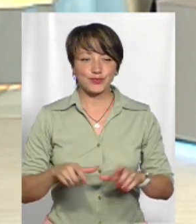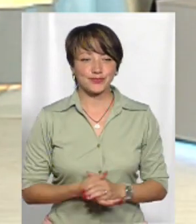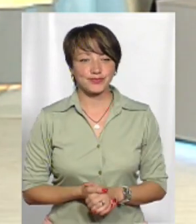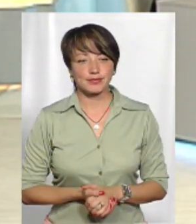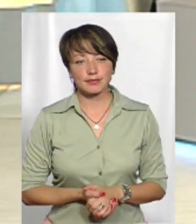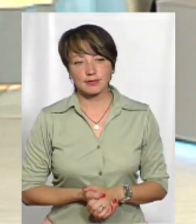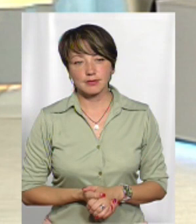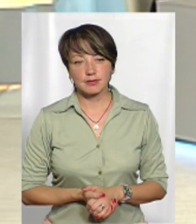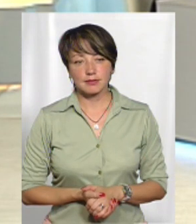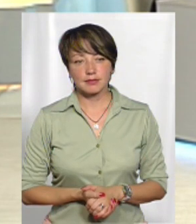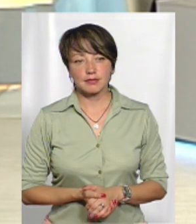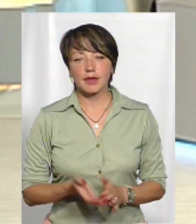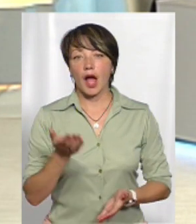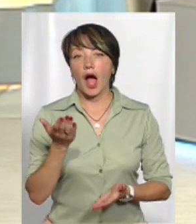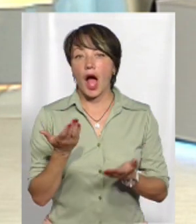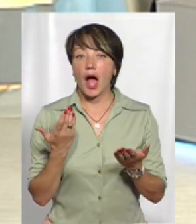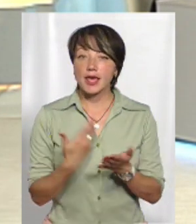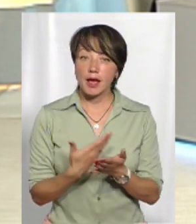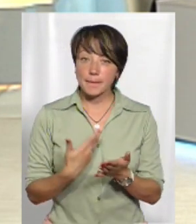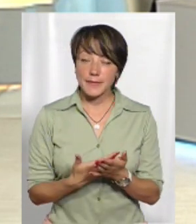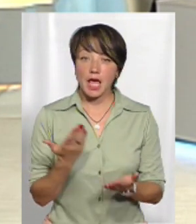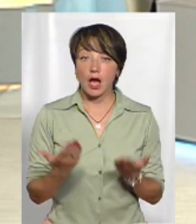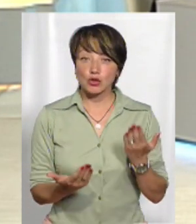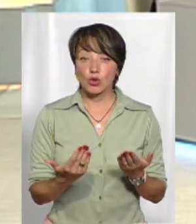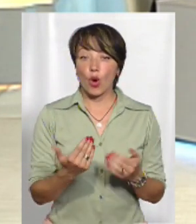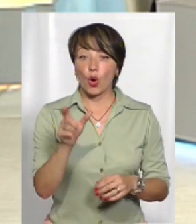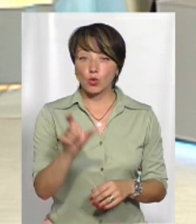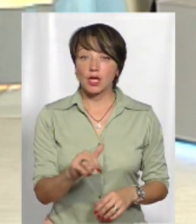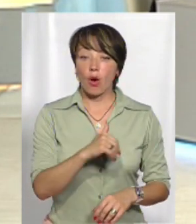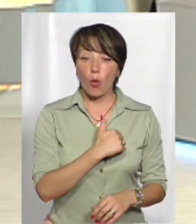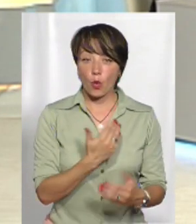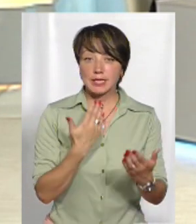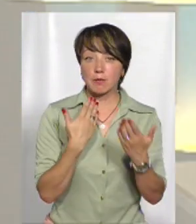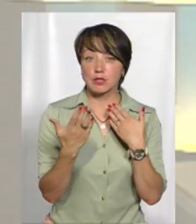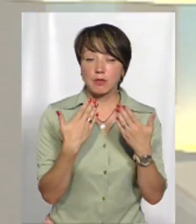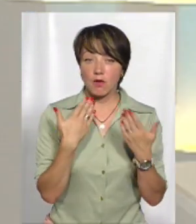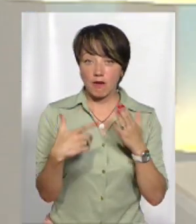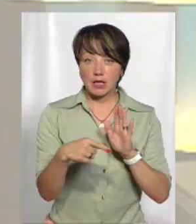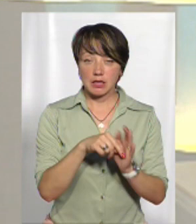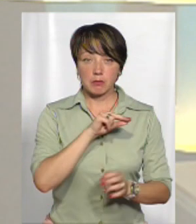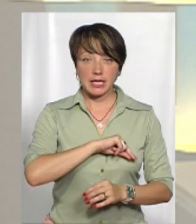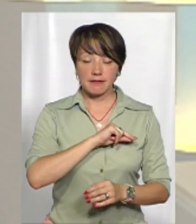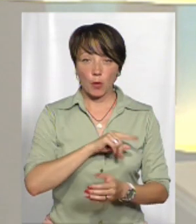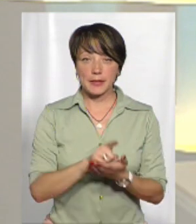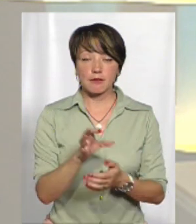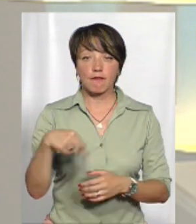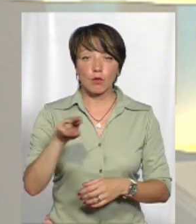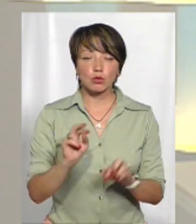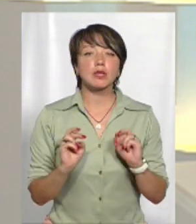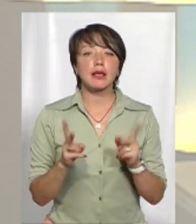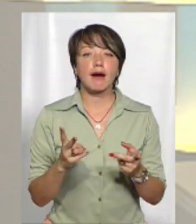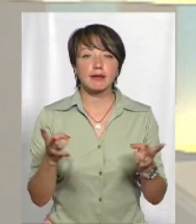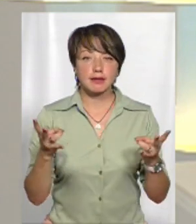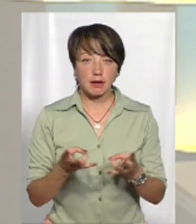якщо є бажання поспілкуватися з фахівцем, і тоді як?